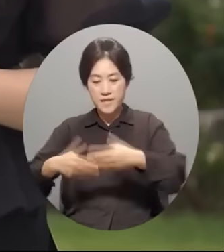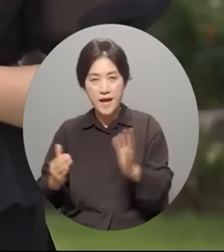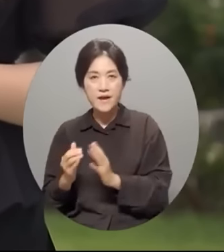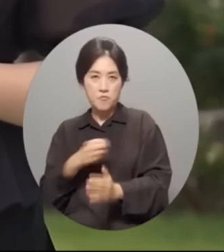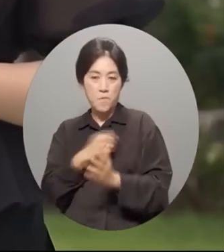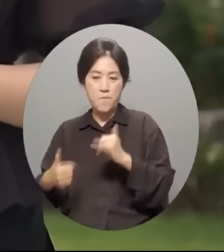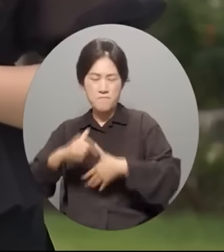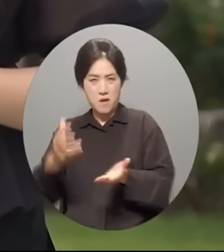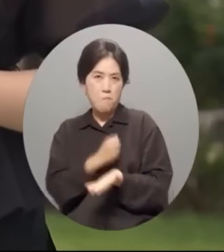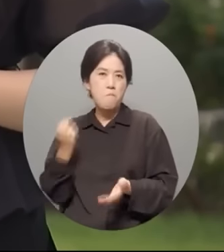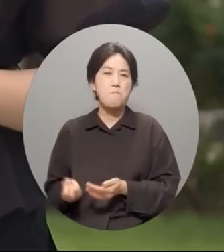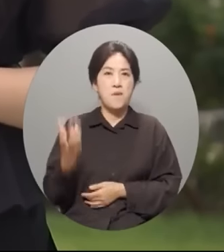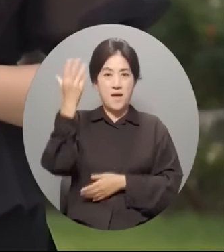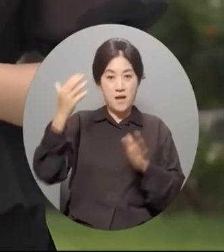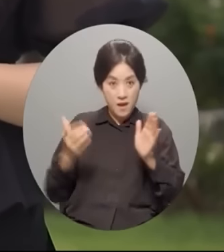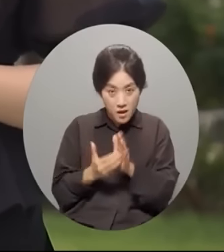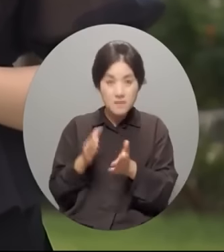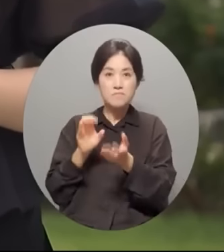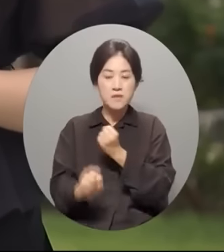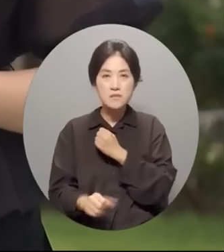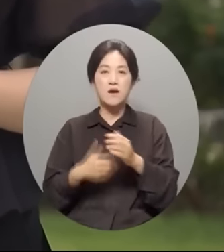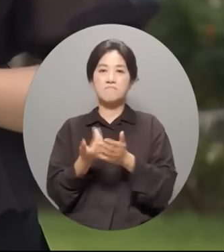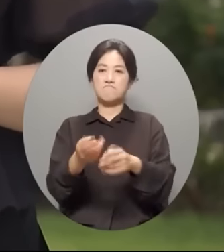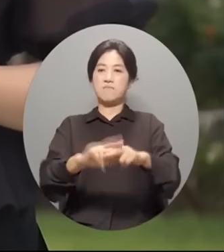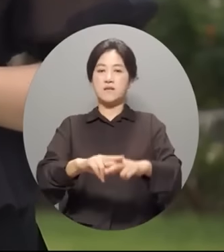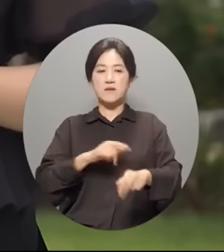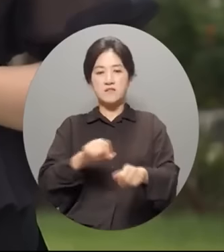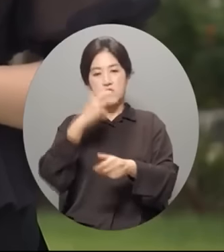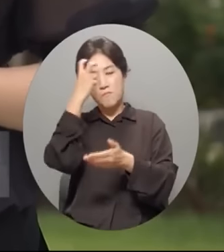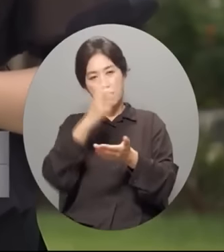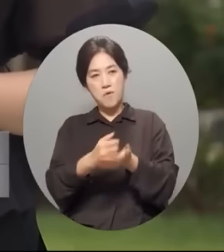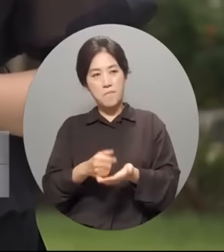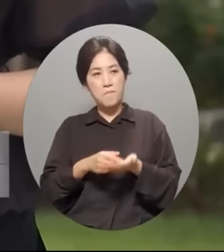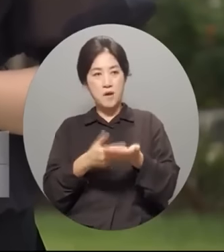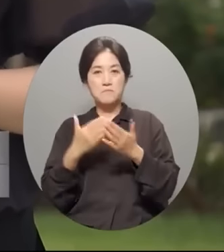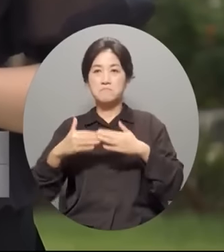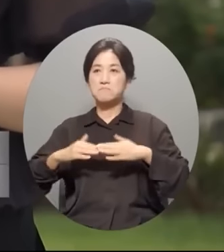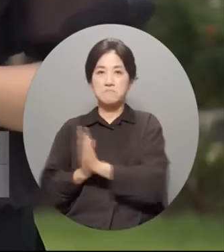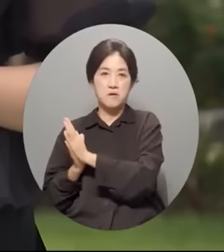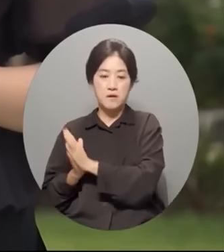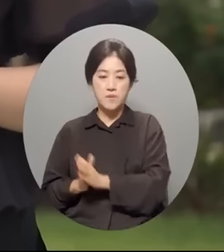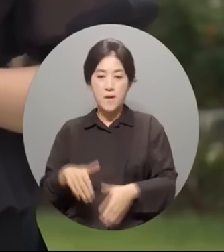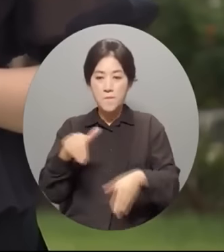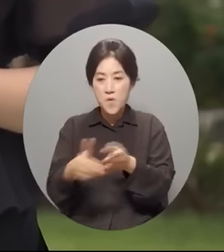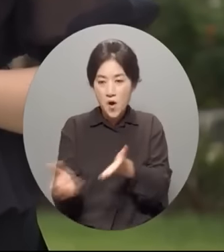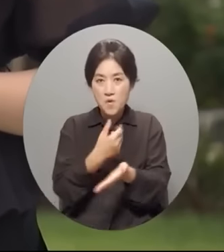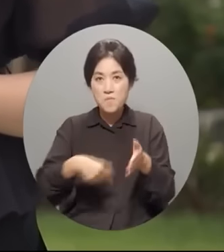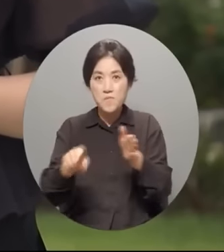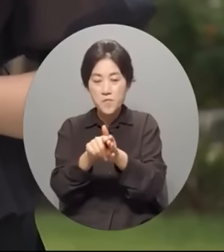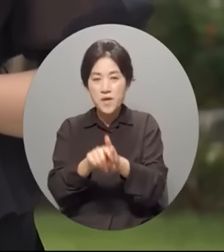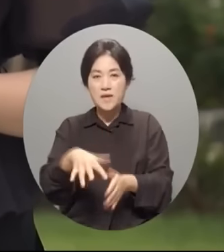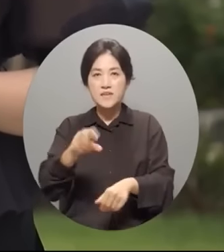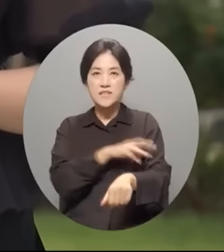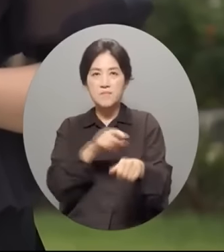얻었습니다. 하지만 취임하자마자 본인의 특검법 제안을 걷어찬다면 단순히 표를 얻기 위해 최상병 특검을